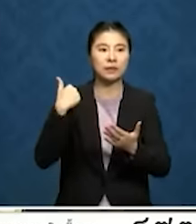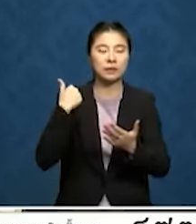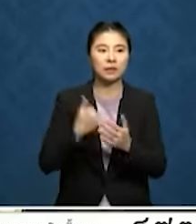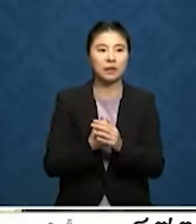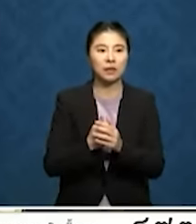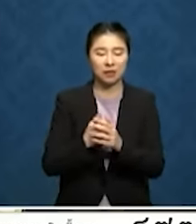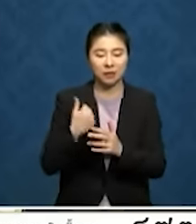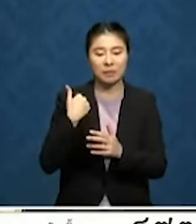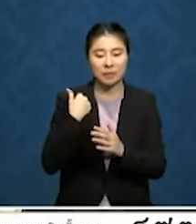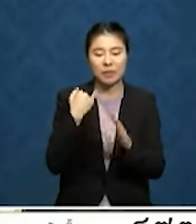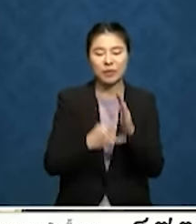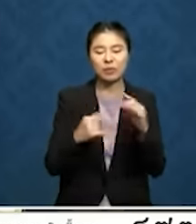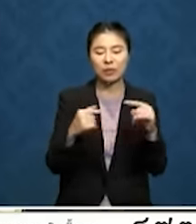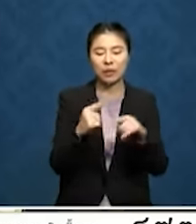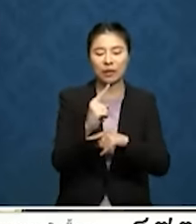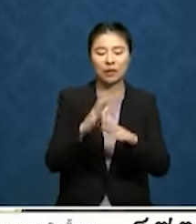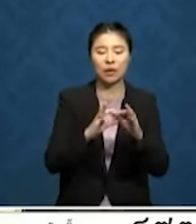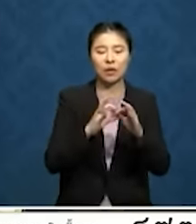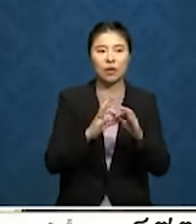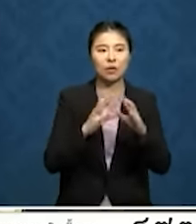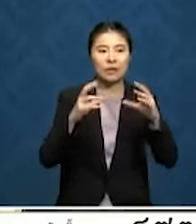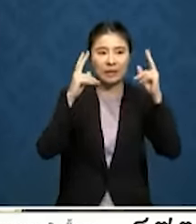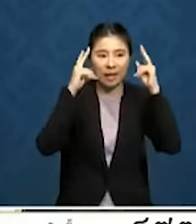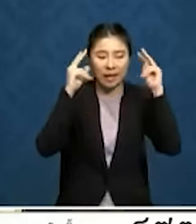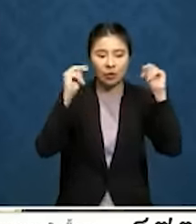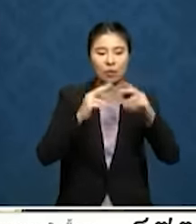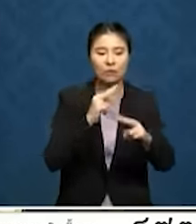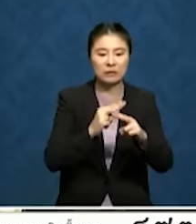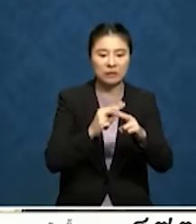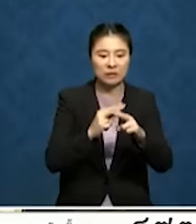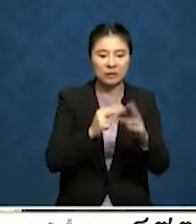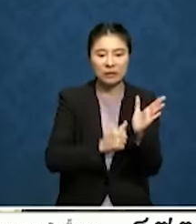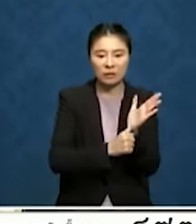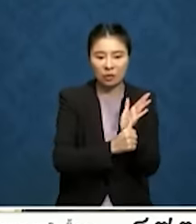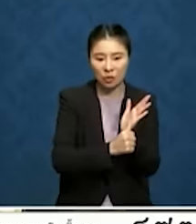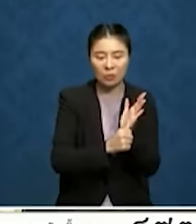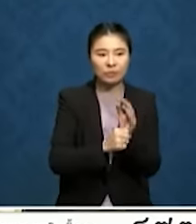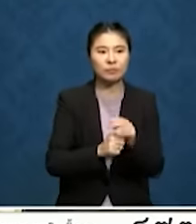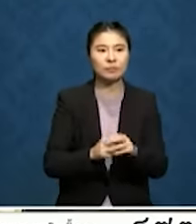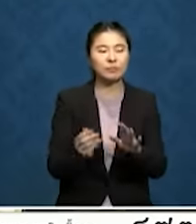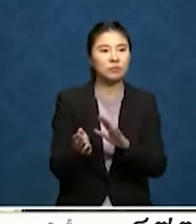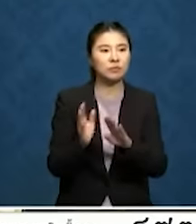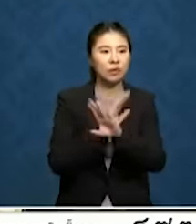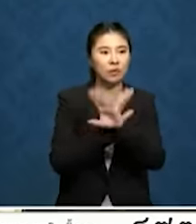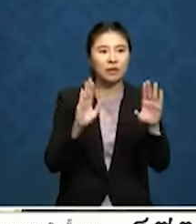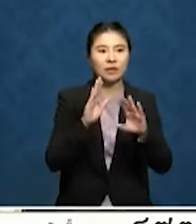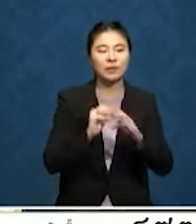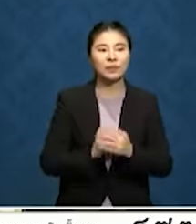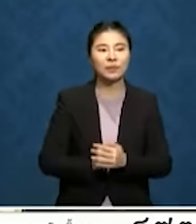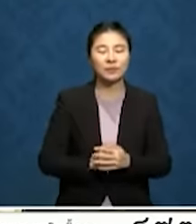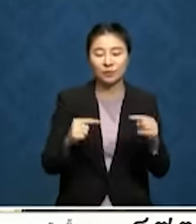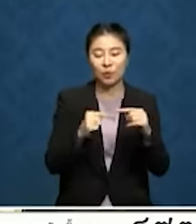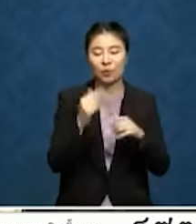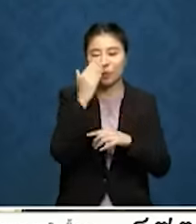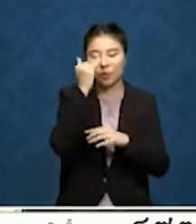รัฐมนตรีประมุขของฝ่ายบริหารครับถูกถอดถอนออกจากตำแหน่งมาแล้วหลายครั้งในอดีตไม่ว่าจะเป็นกร